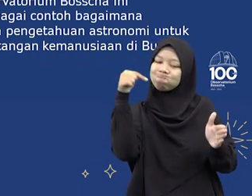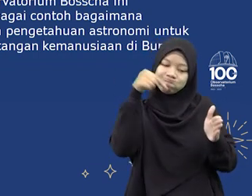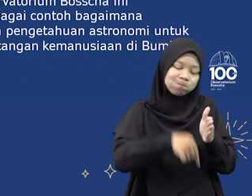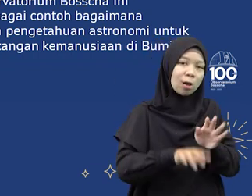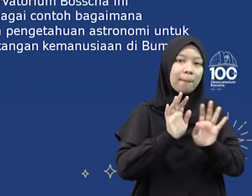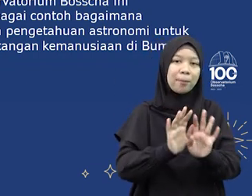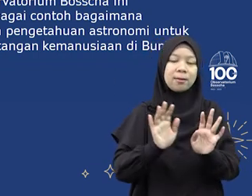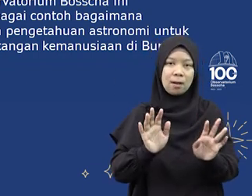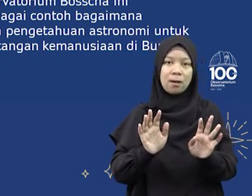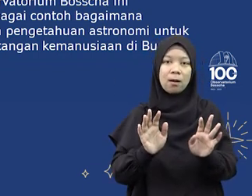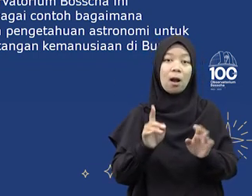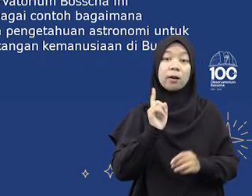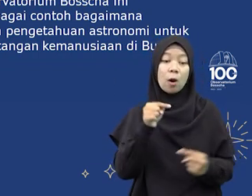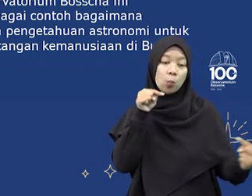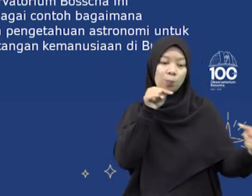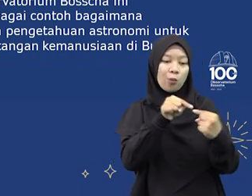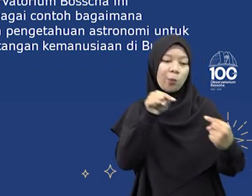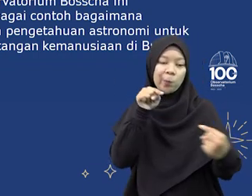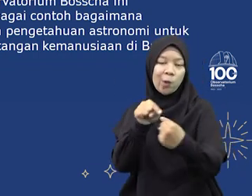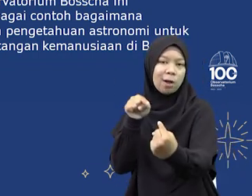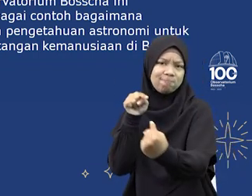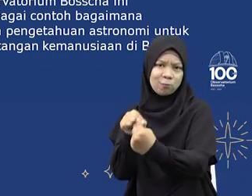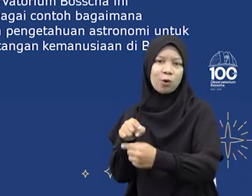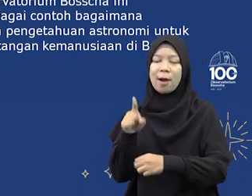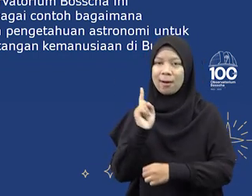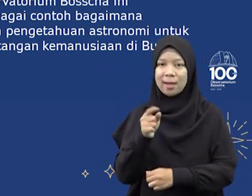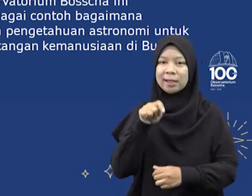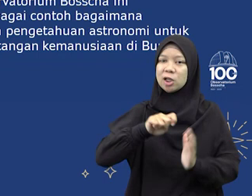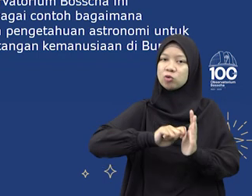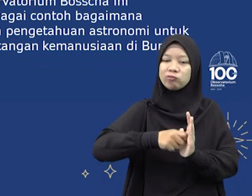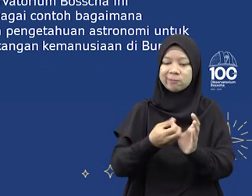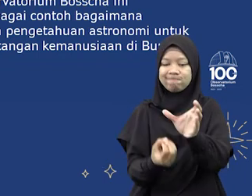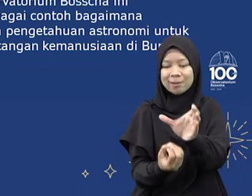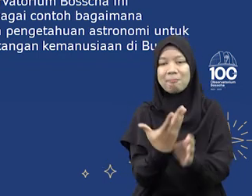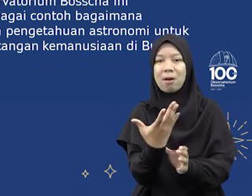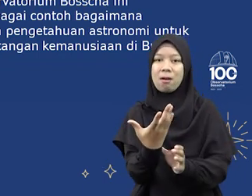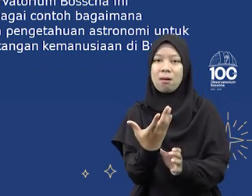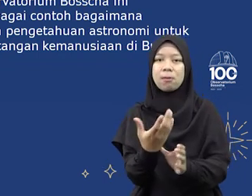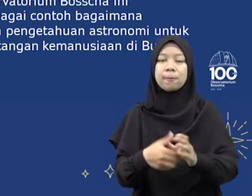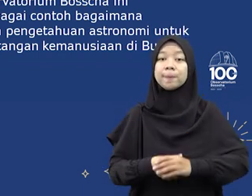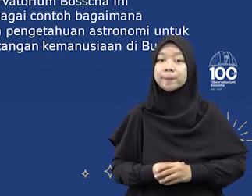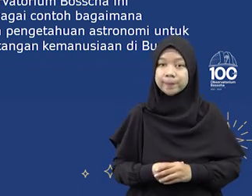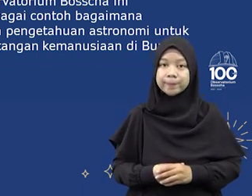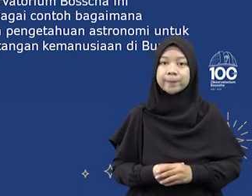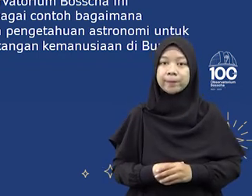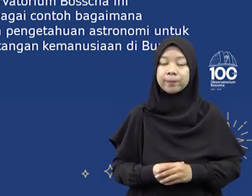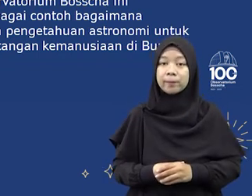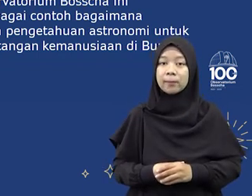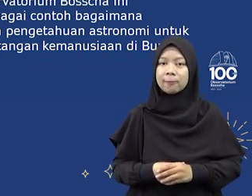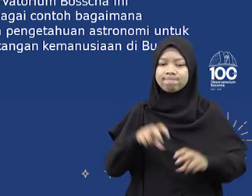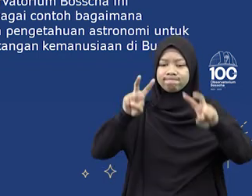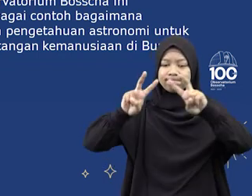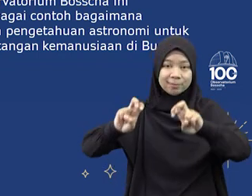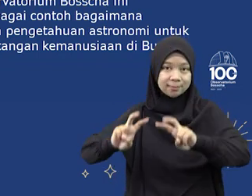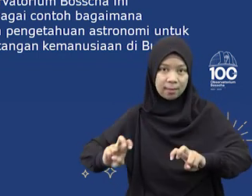kerjasama lintas disiplin jadi lintas disiplin ini kunci bagi pengembangan ilmu di Indonesia dan riset